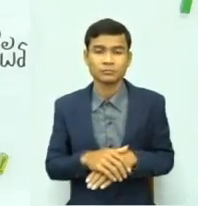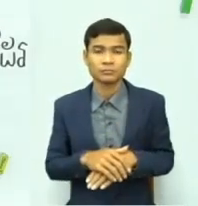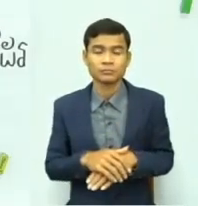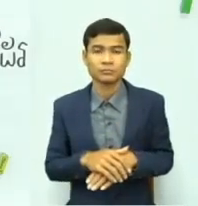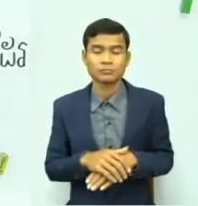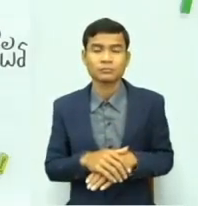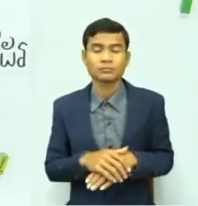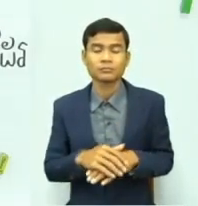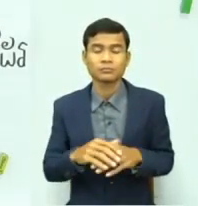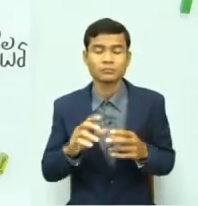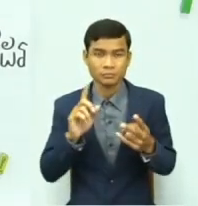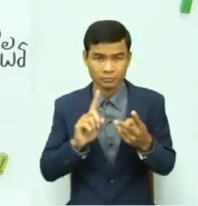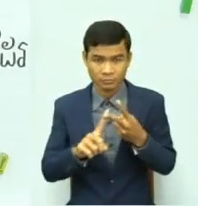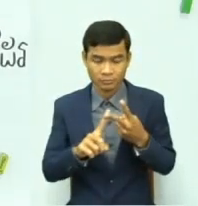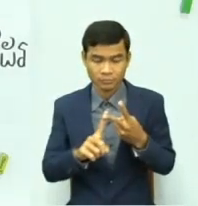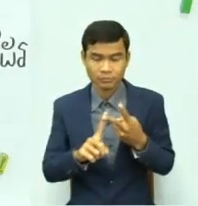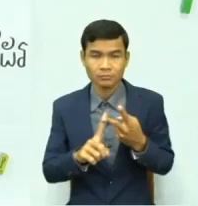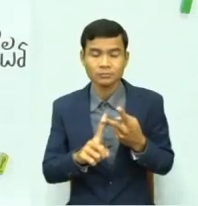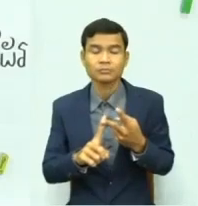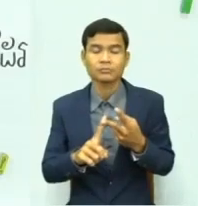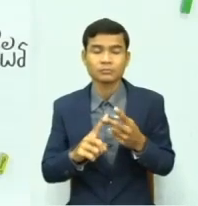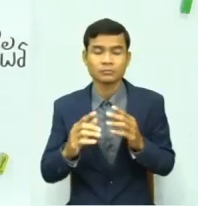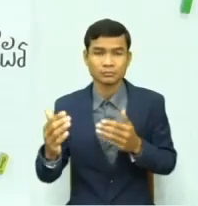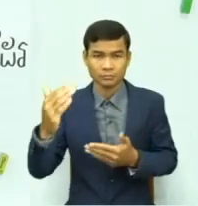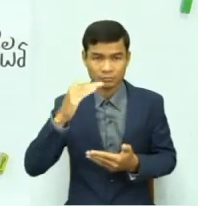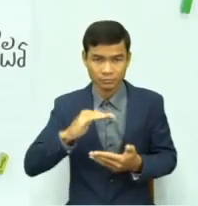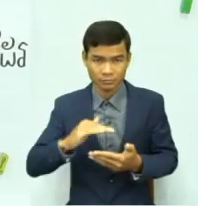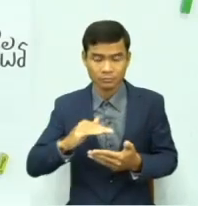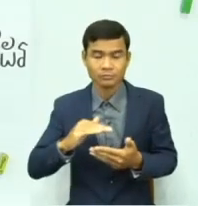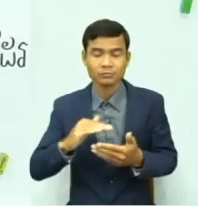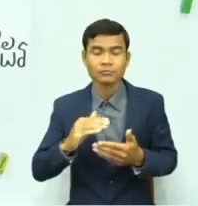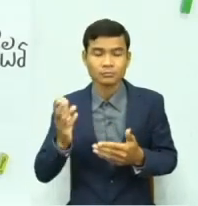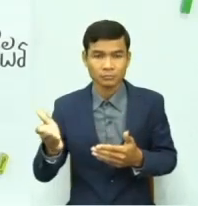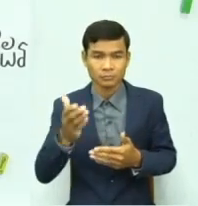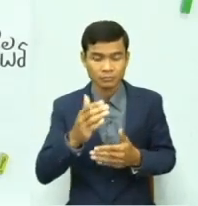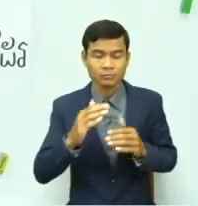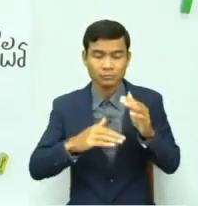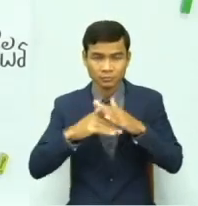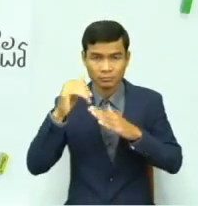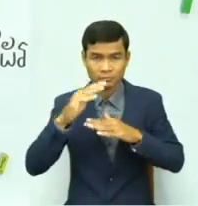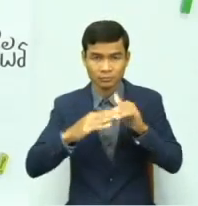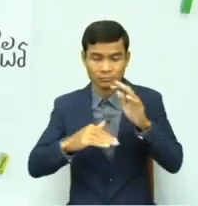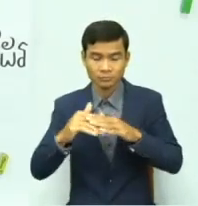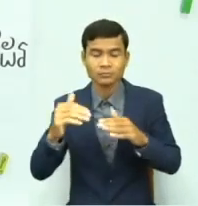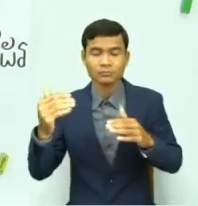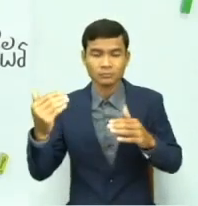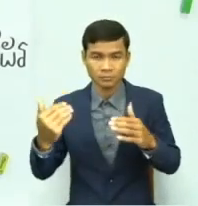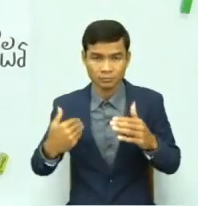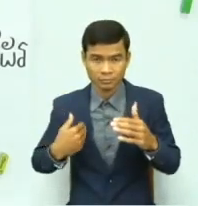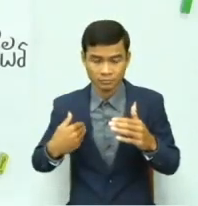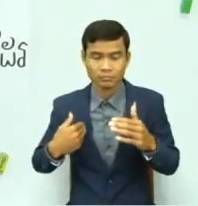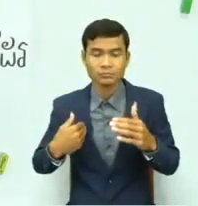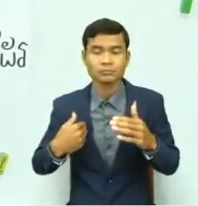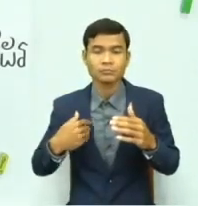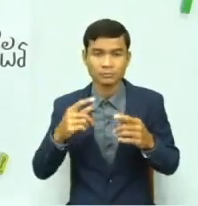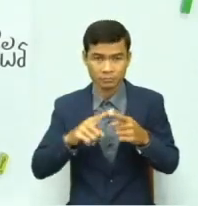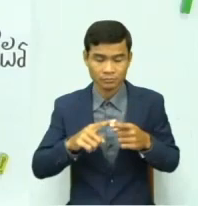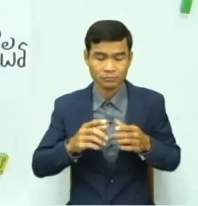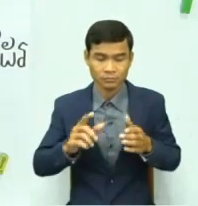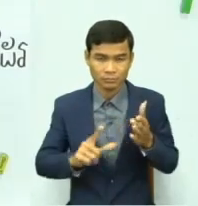chụp lại thì pí sợ mất tập hóa đài kê bàn có sáng miền phơi